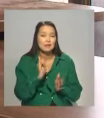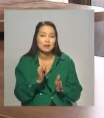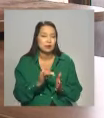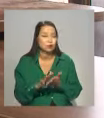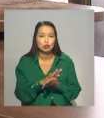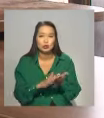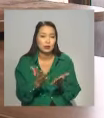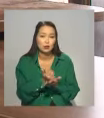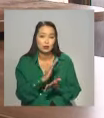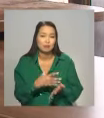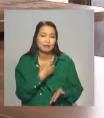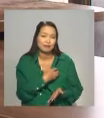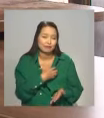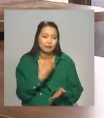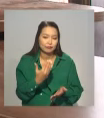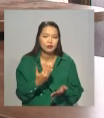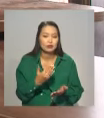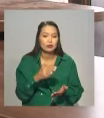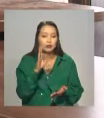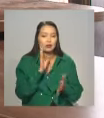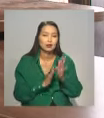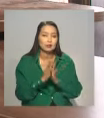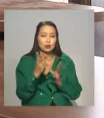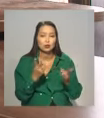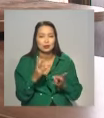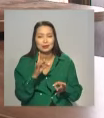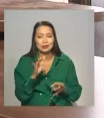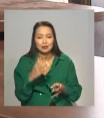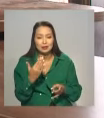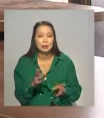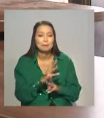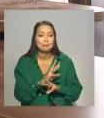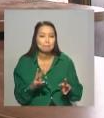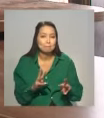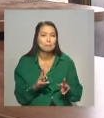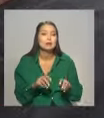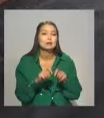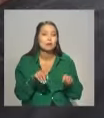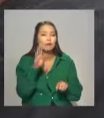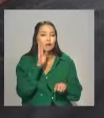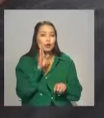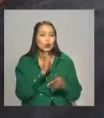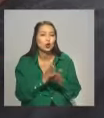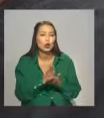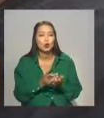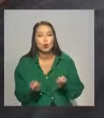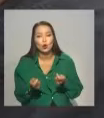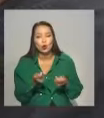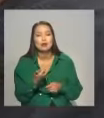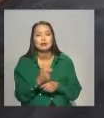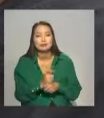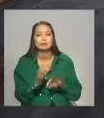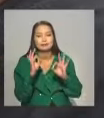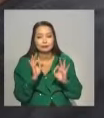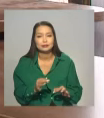получится. Поэтому то, что возродили министерство, это очень правильная, своевременная мера. И самое главное